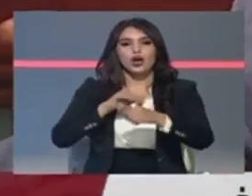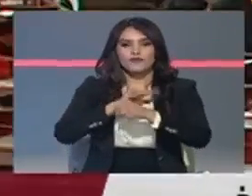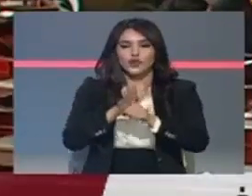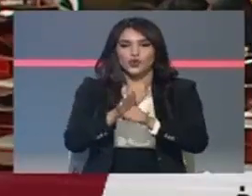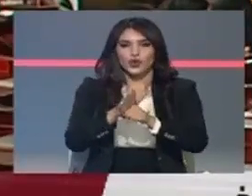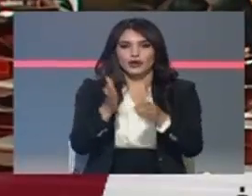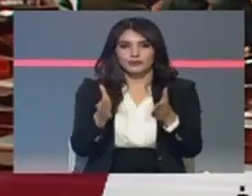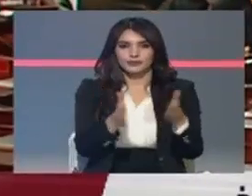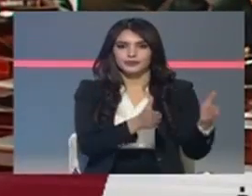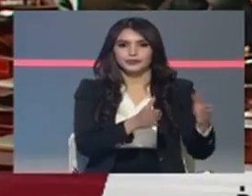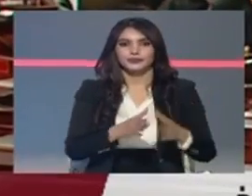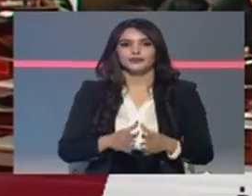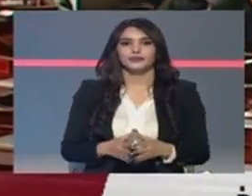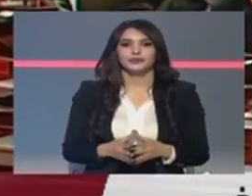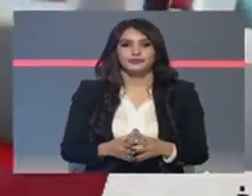انتشار فيروس كورونا.